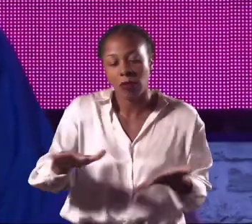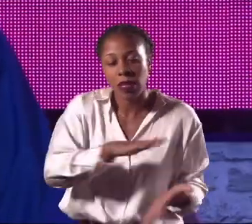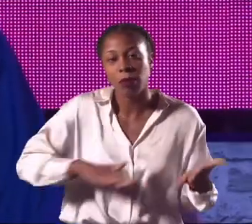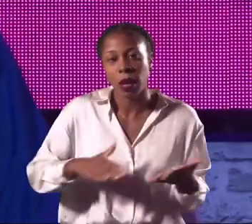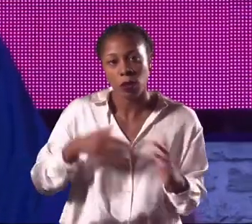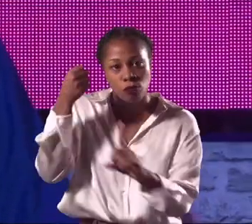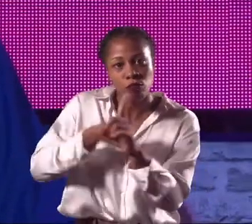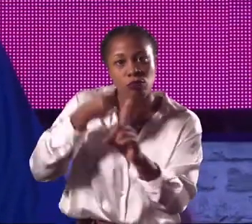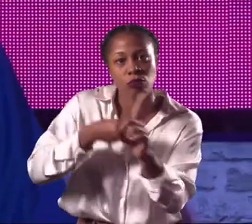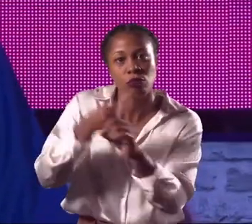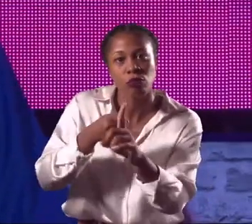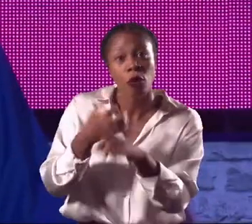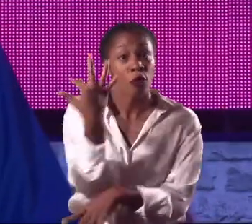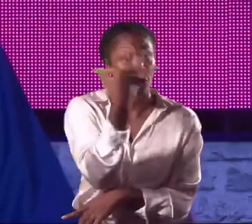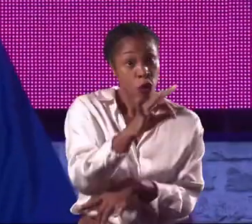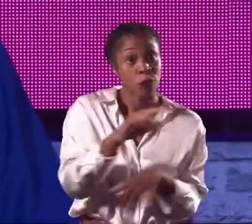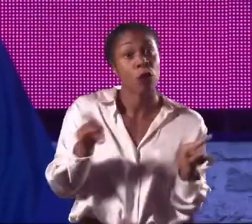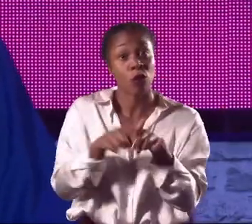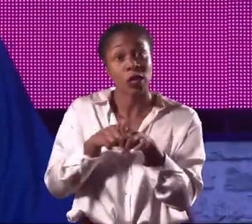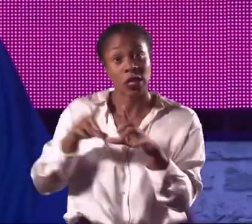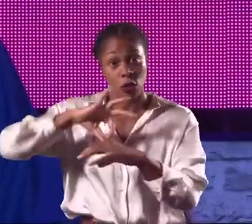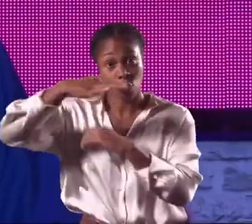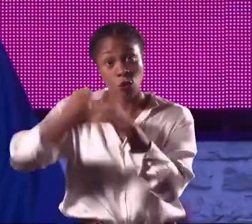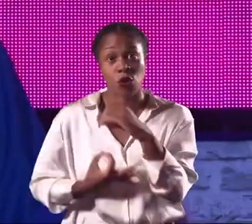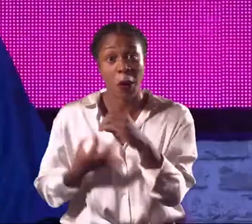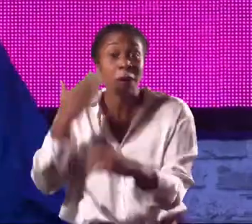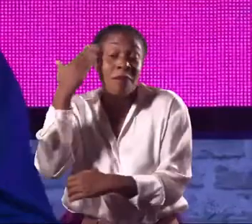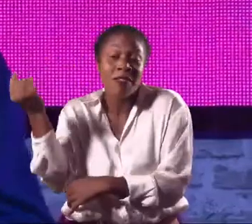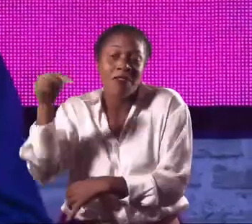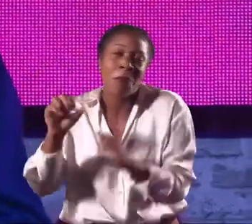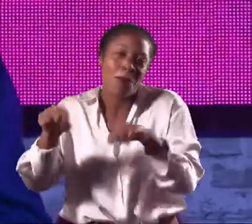aussi bien dans l'Hexagone que l'Outre-mer, quand je peux m'y rendre.